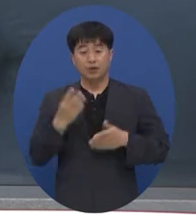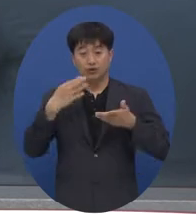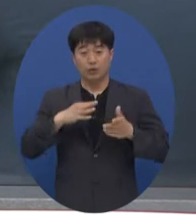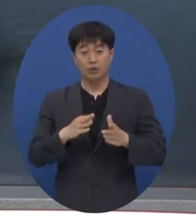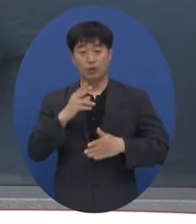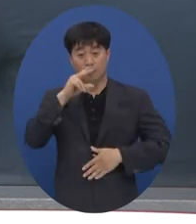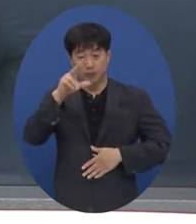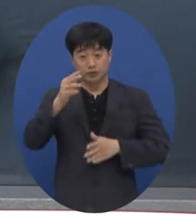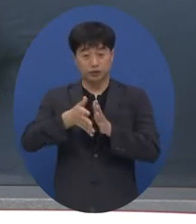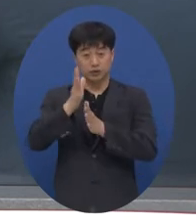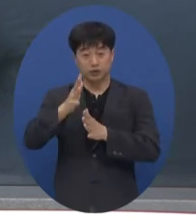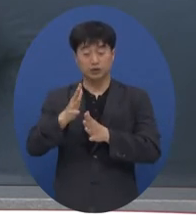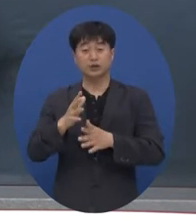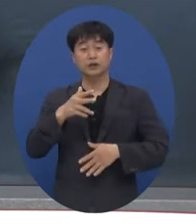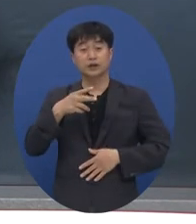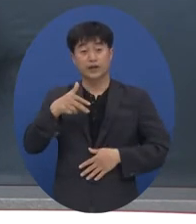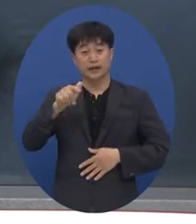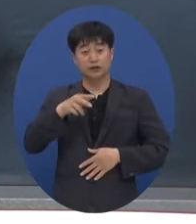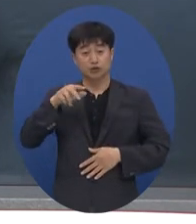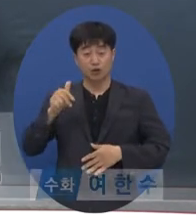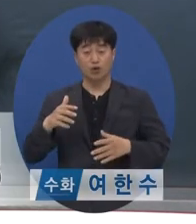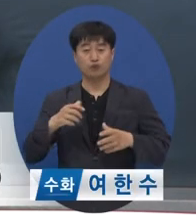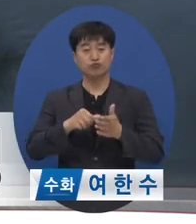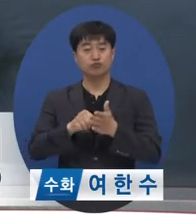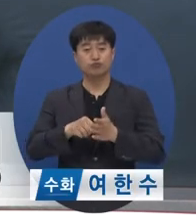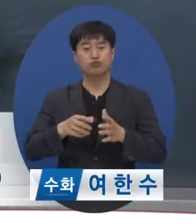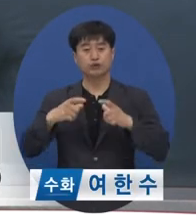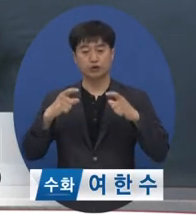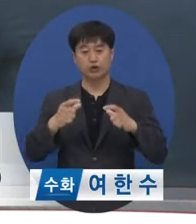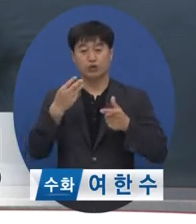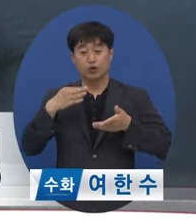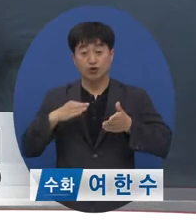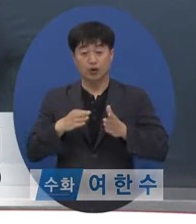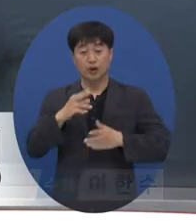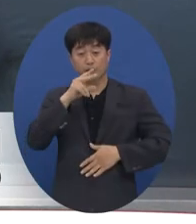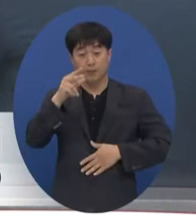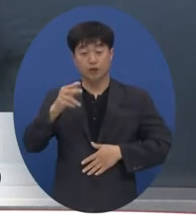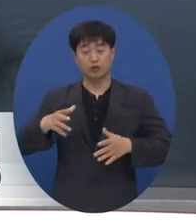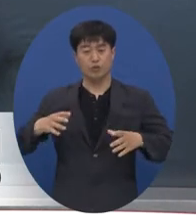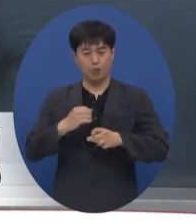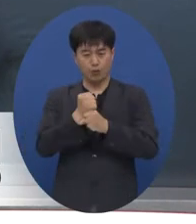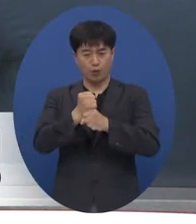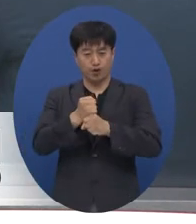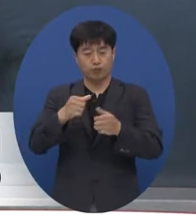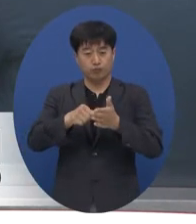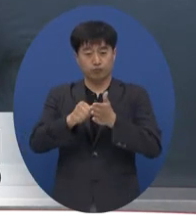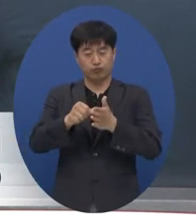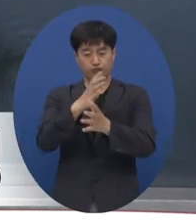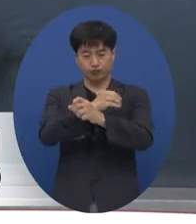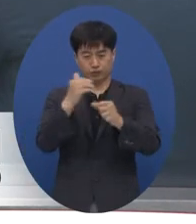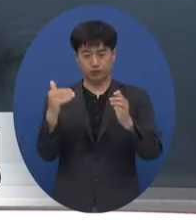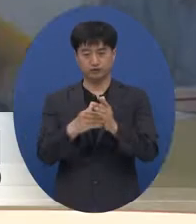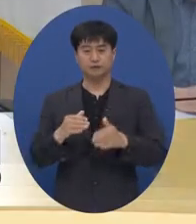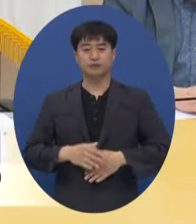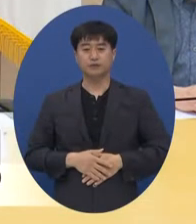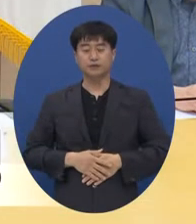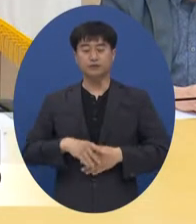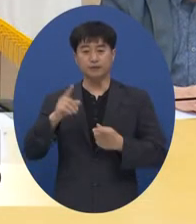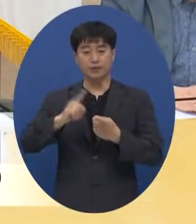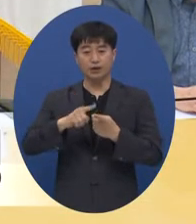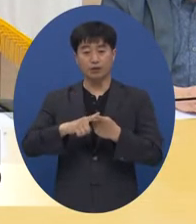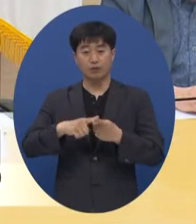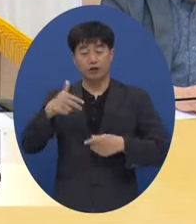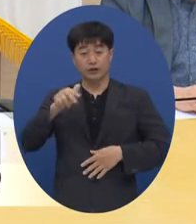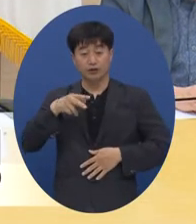경기도 파주 c 개성공단 복합 물류 단지가 경기 파주 개성공단 복합 물류단지 조성 협약을 체결했습니다 이에